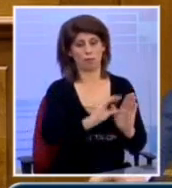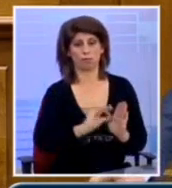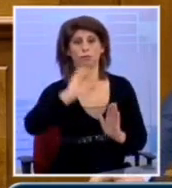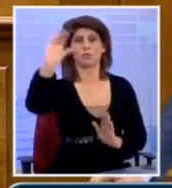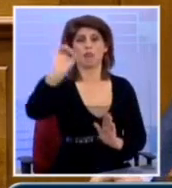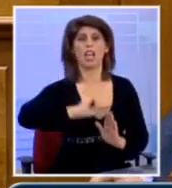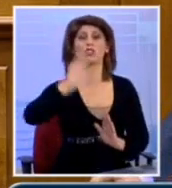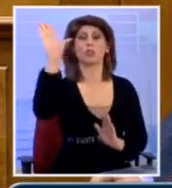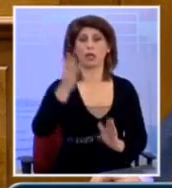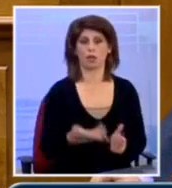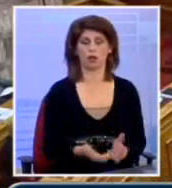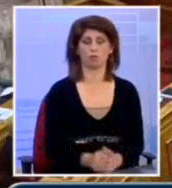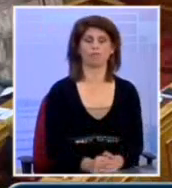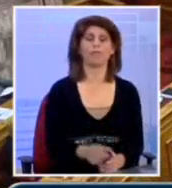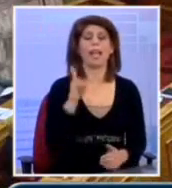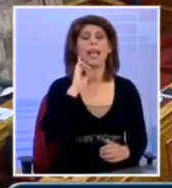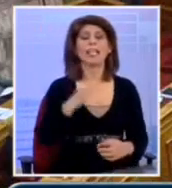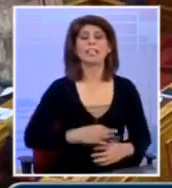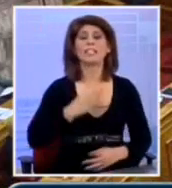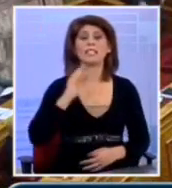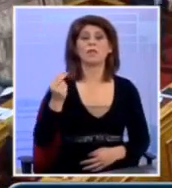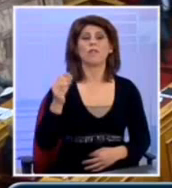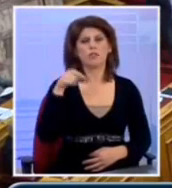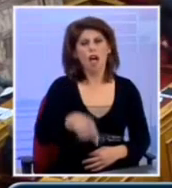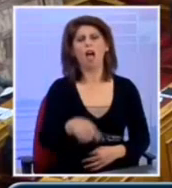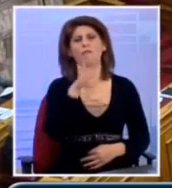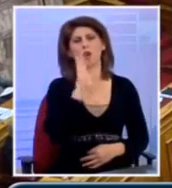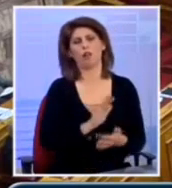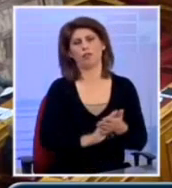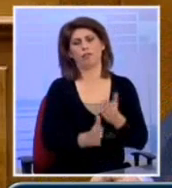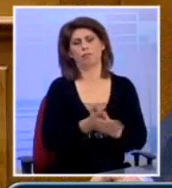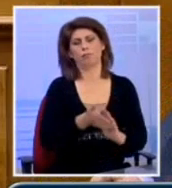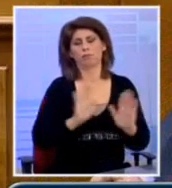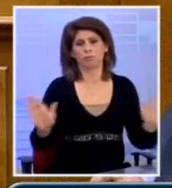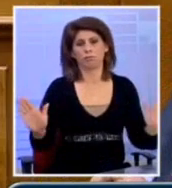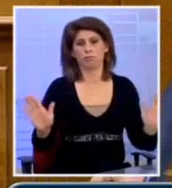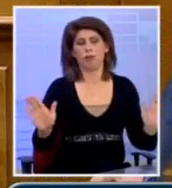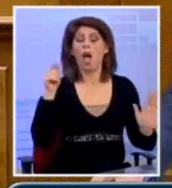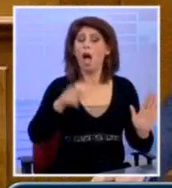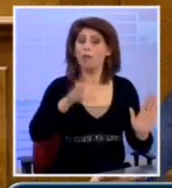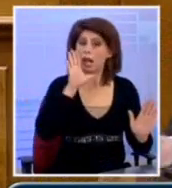Κυρίες και κύριοι βουλευτές, αυτή είναι η αλήθεια. Και αυτή την αλήθεια πρέπει να την γνωρίζει ο ελληνικός λαός.